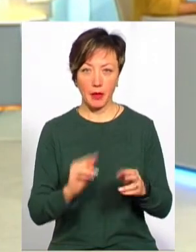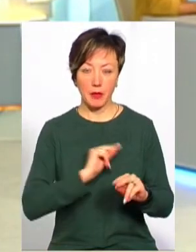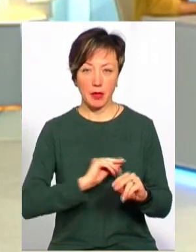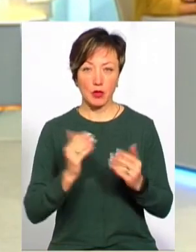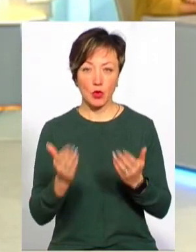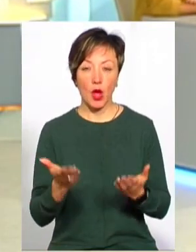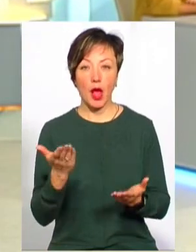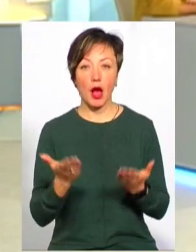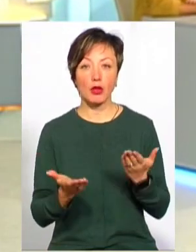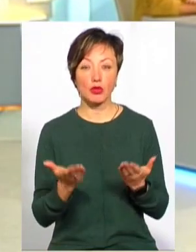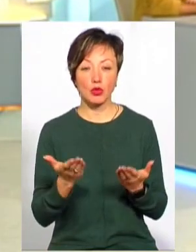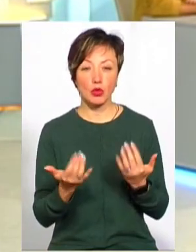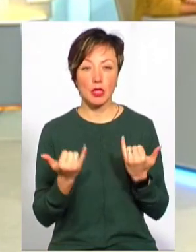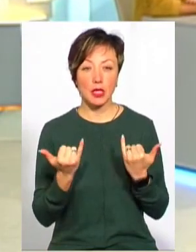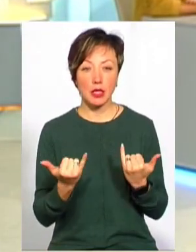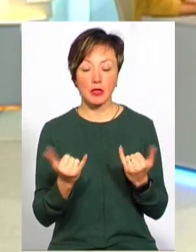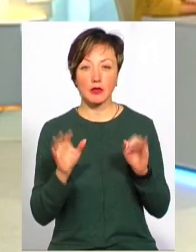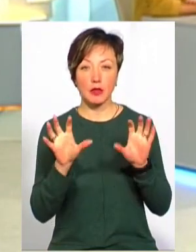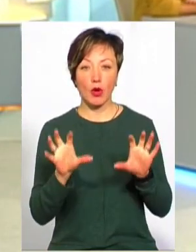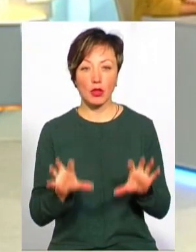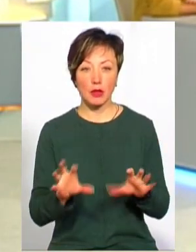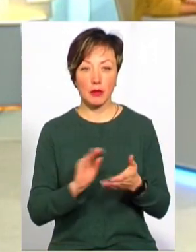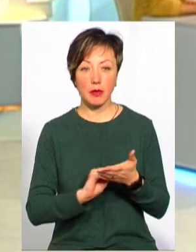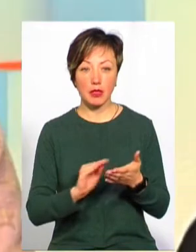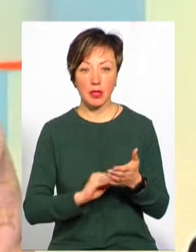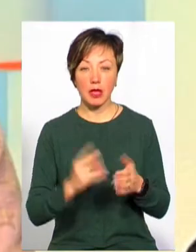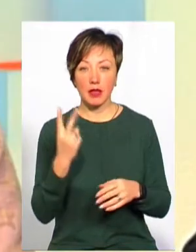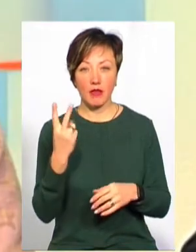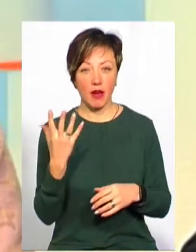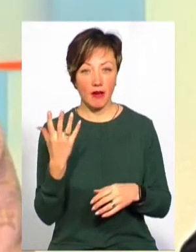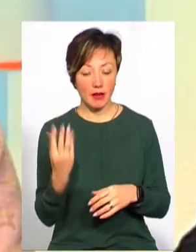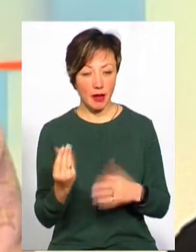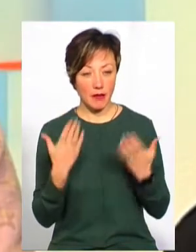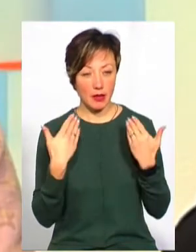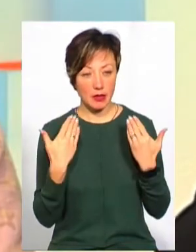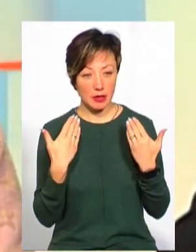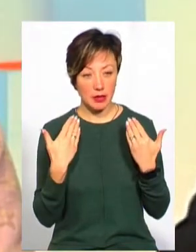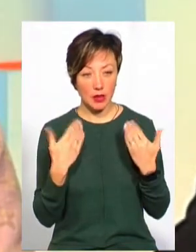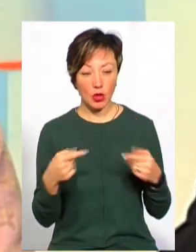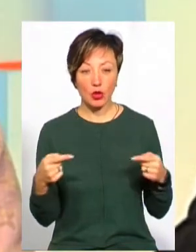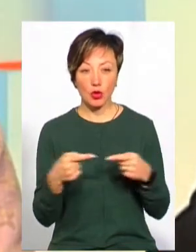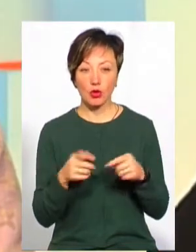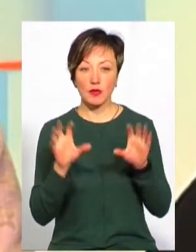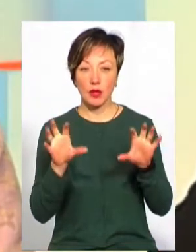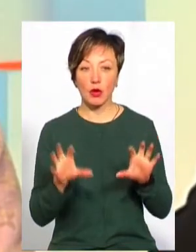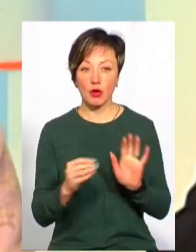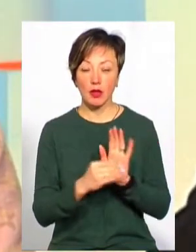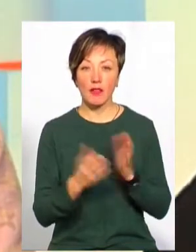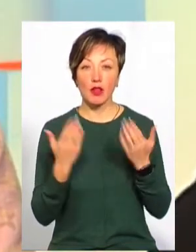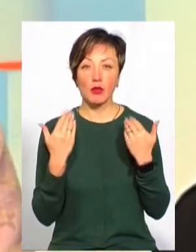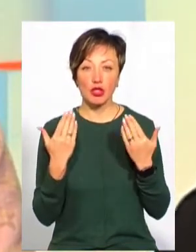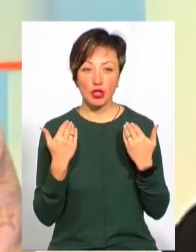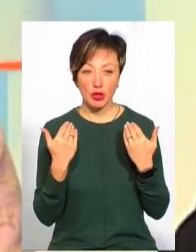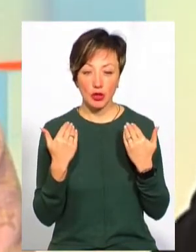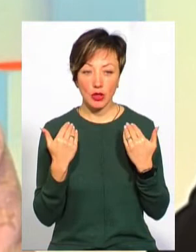працюй. Якщо в нинішньому діючому законодавстві записано, що 2 вихідних дні, ну або якщо точно в законі